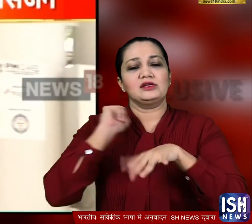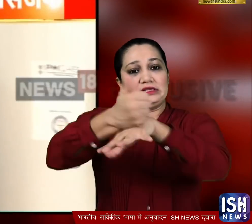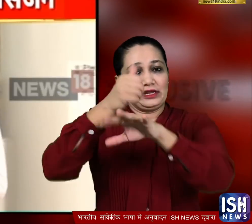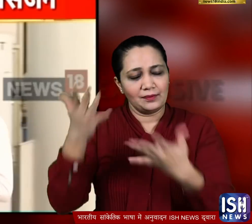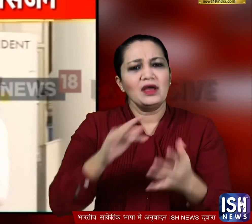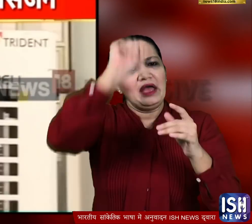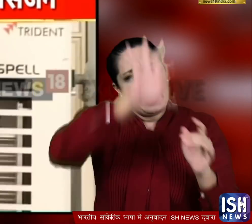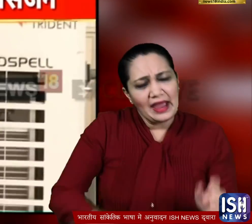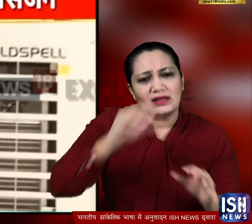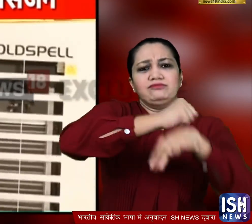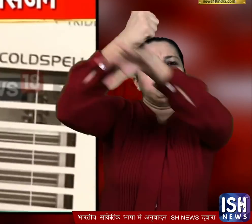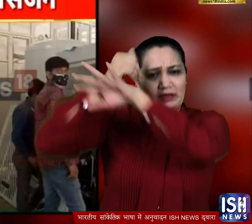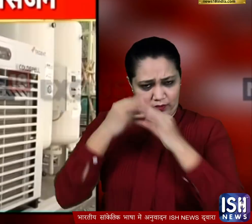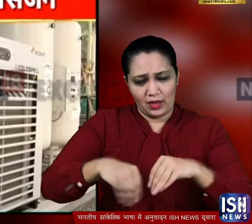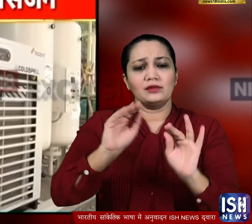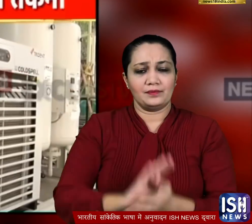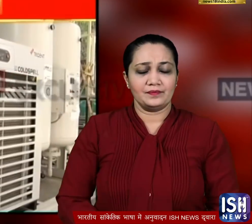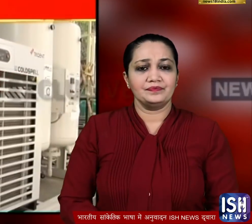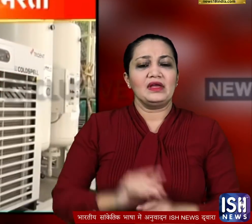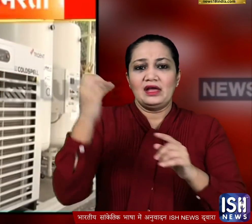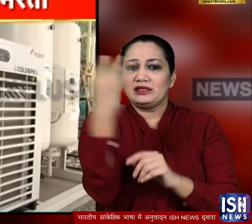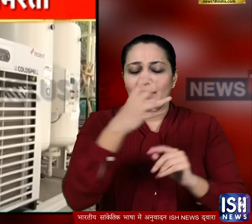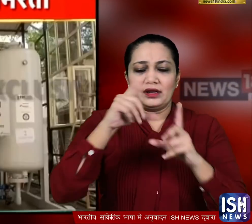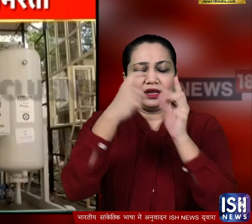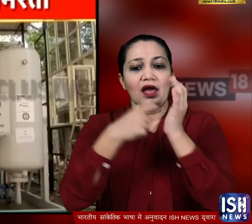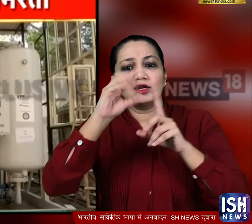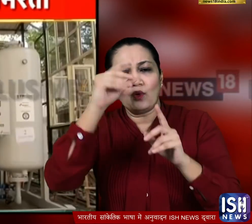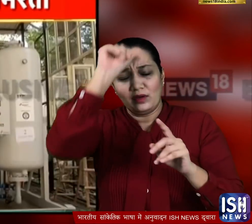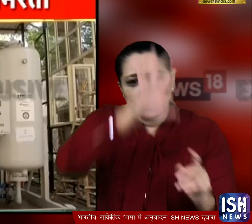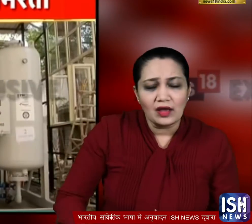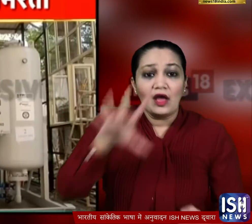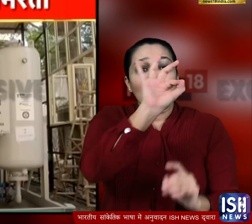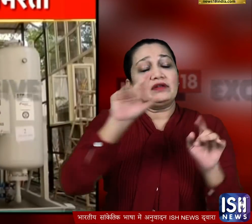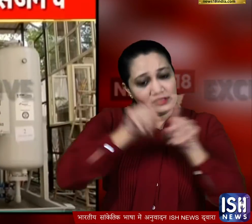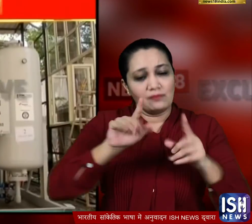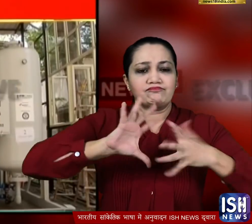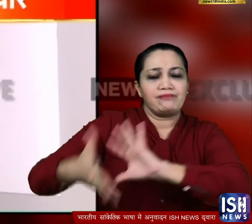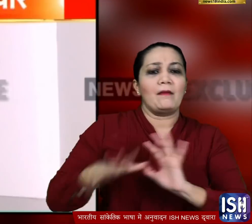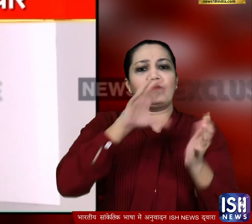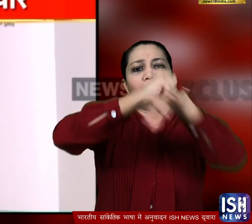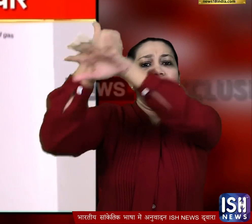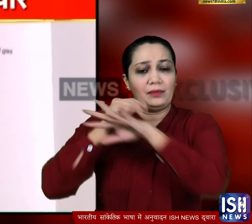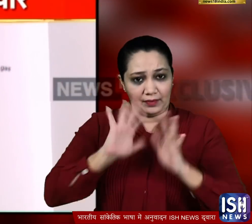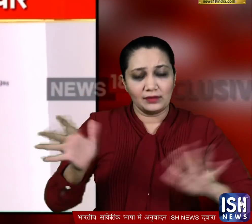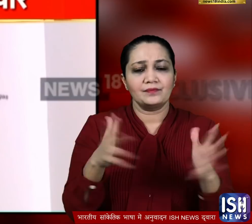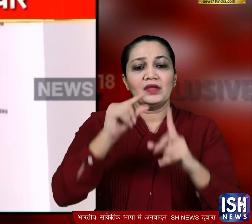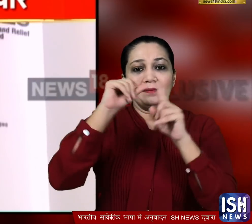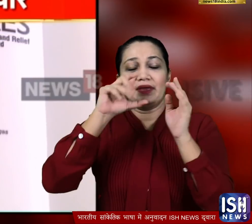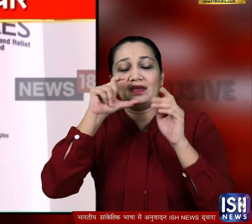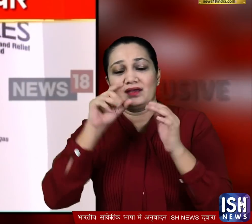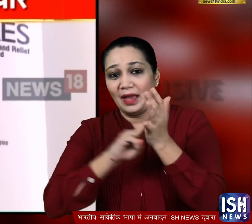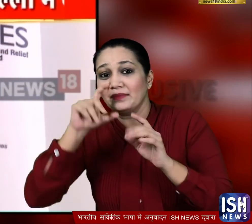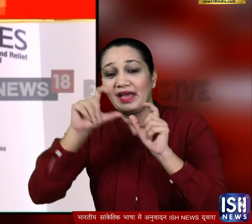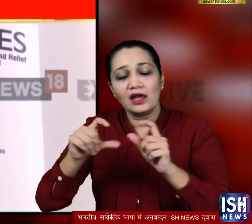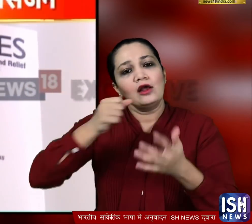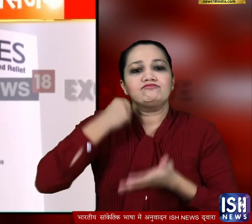देश के अलग अलग कोने में भी लगाई जाएंगी। 3 महीने के अंदर डीआरडीओ पूरे देश में 500 ऑक्सीजन प्लांट लगाएगी, जिनके लिए पहले ही पीएम केयर्स फंड